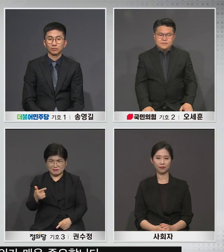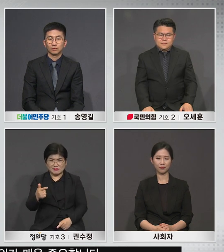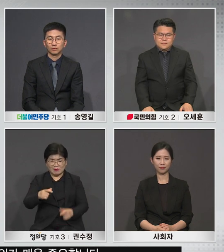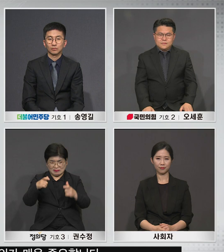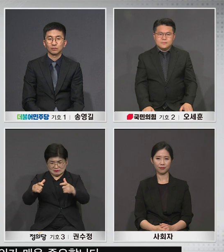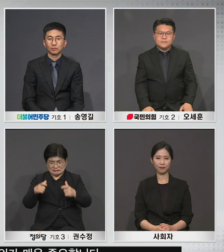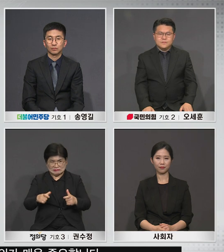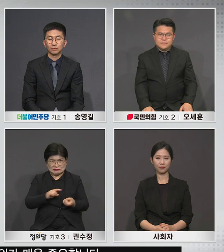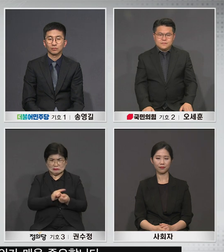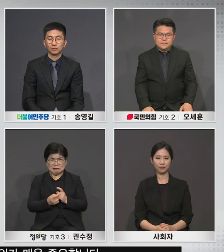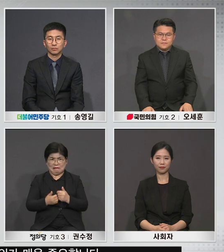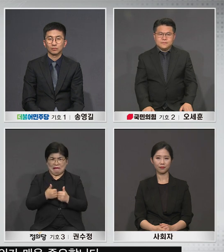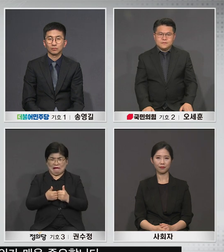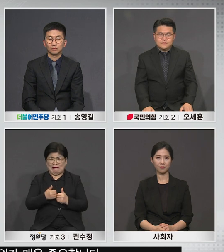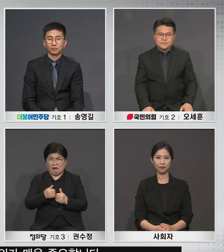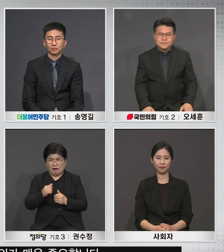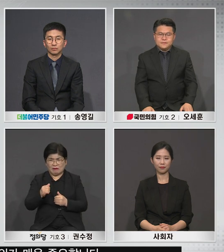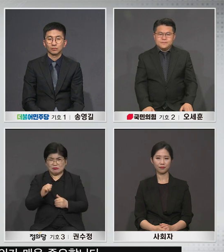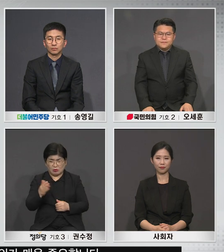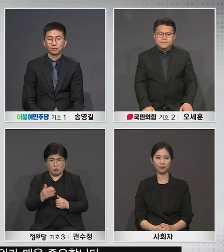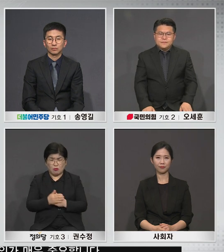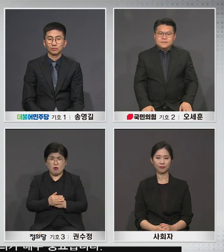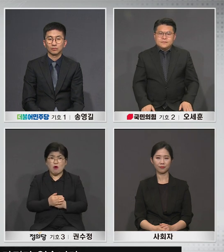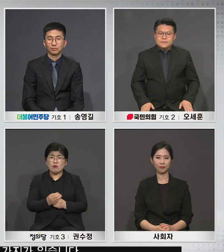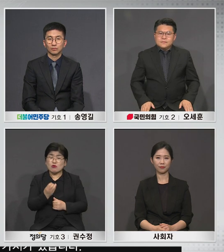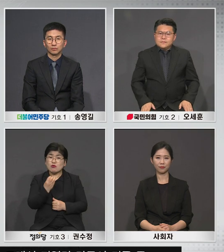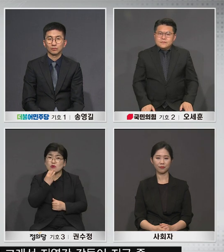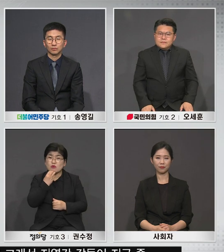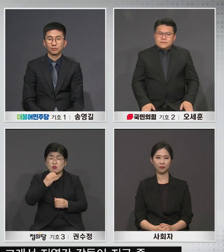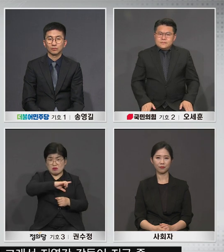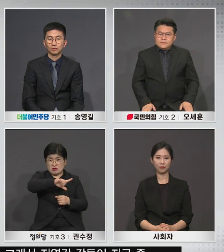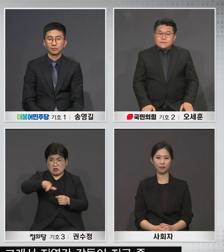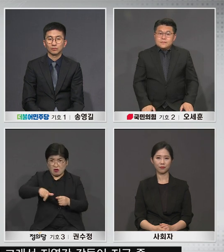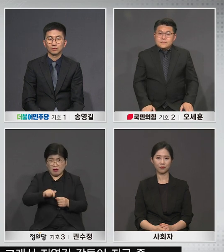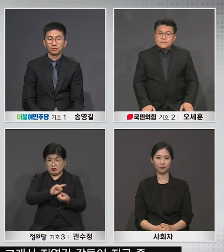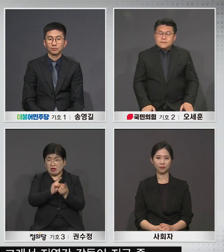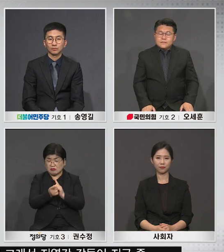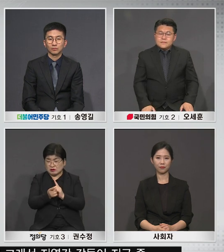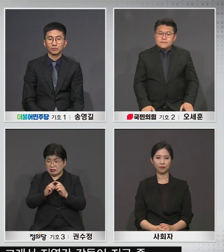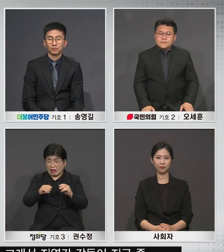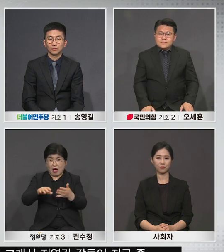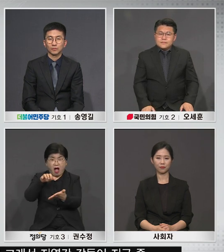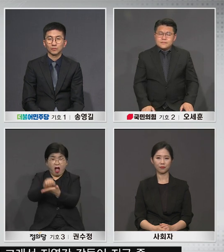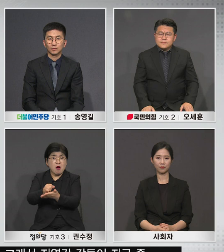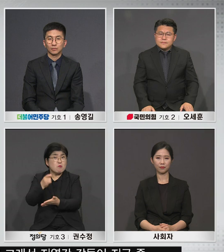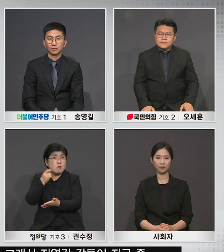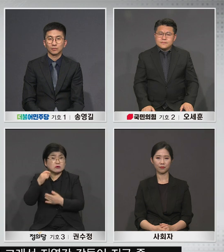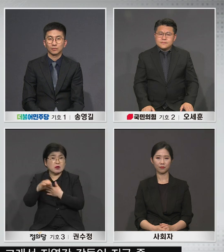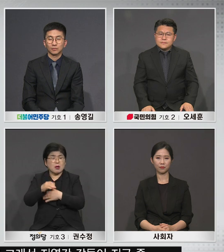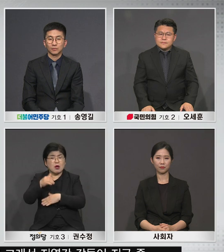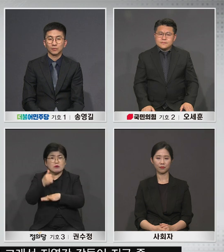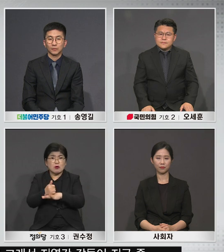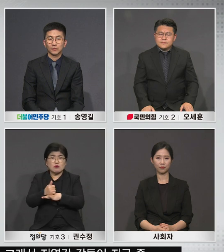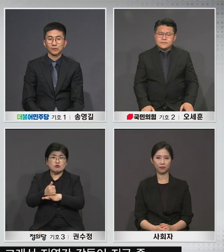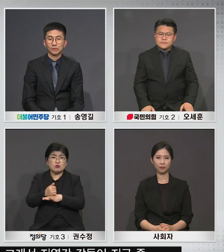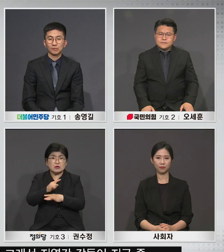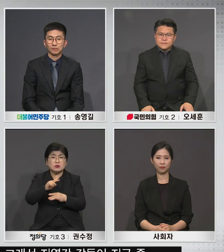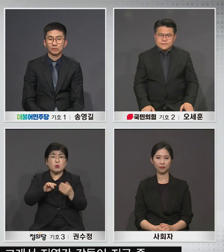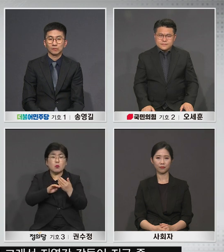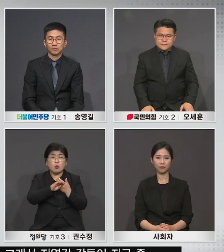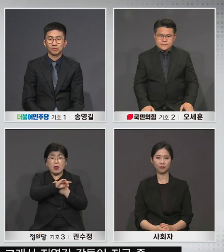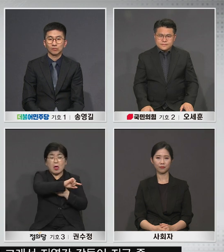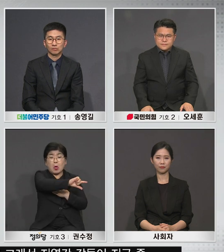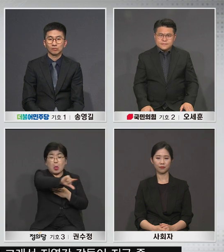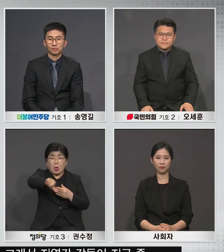증폭되고 있습니다. 또 다른 하나는 수도권 대체 매립지 조성되지 않으면 2044년까지 수도권 매립지를 사용한다는 실무국장단